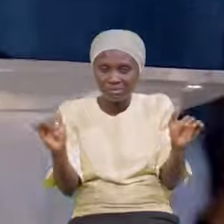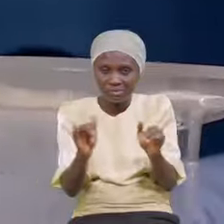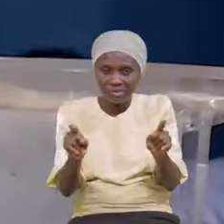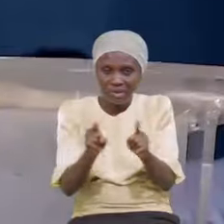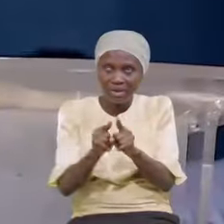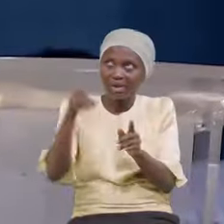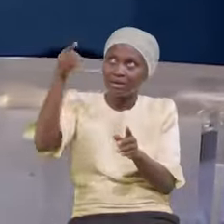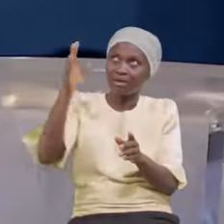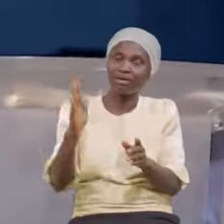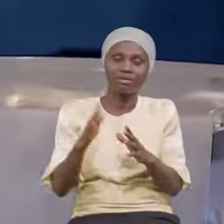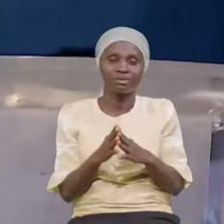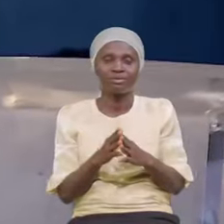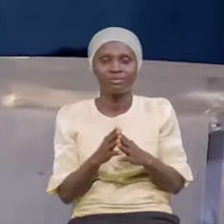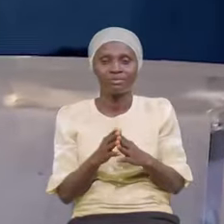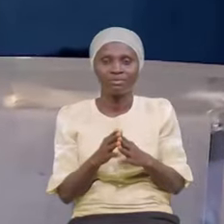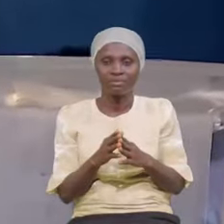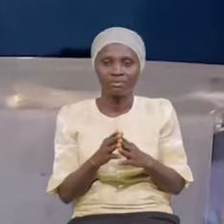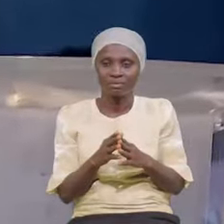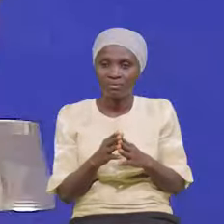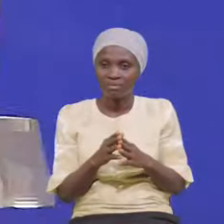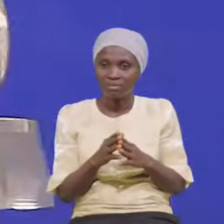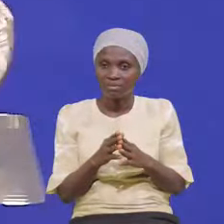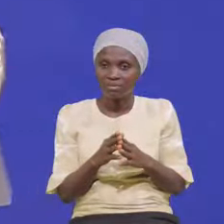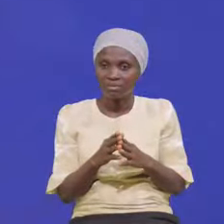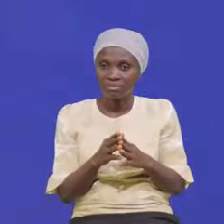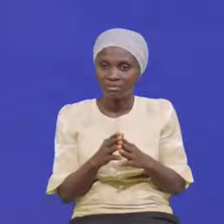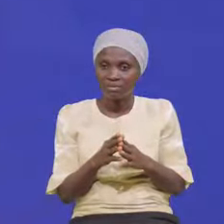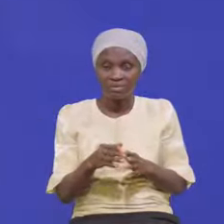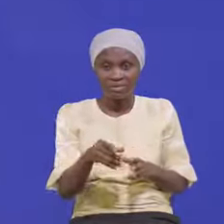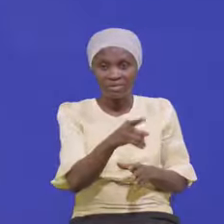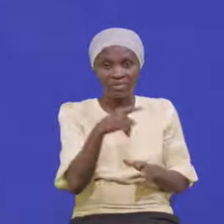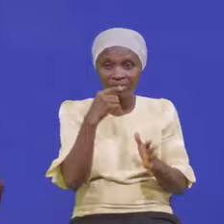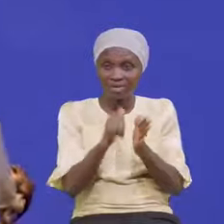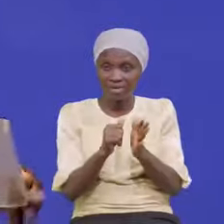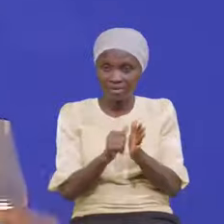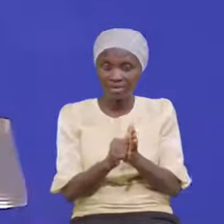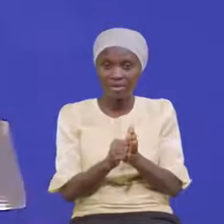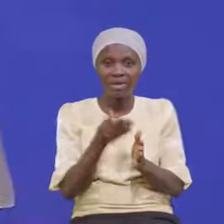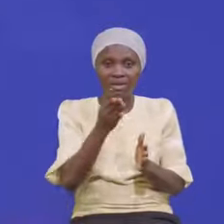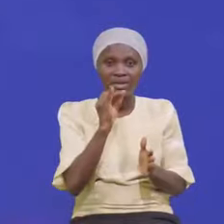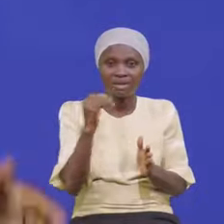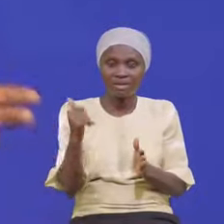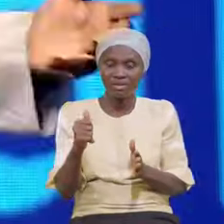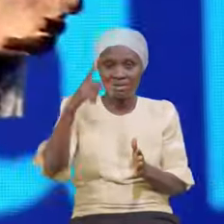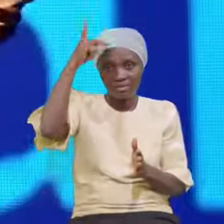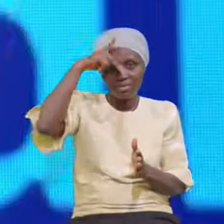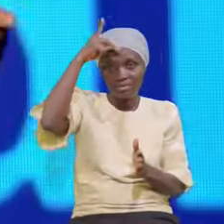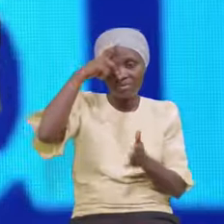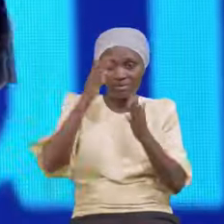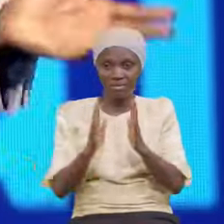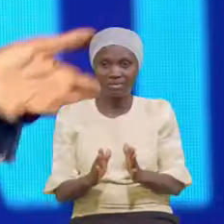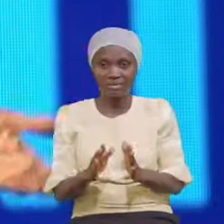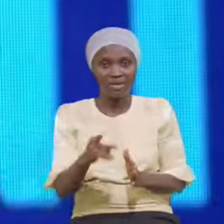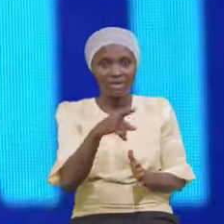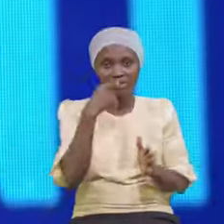ఎదిగి వికసించి దేవుని లాగా మార్పు చెందుతాడు అన్నట్టుగా భావిస్తారు, they are saying that the philosopher, దానినే వేదాంతులు చెప్తూ ఉంటారు, they are